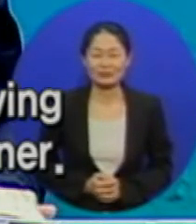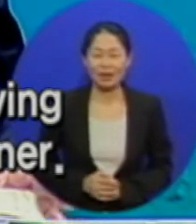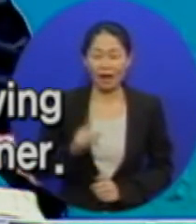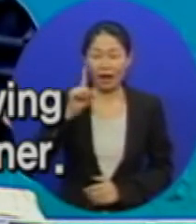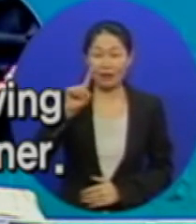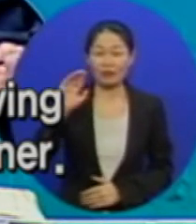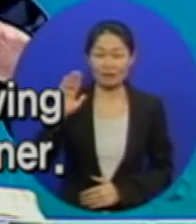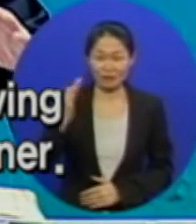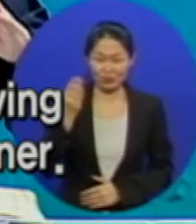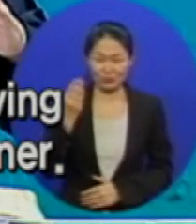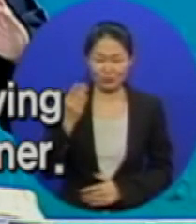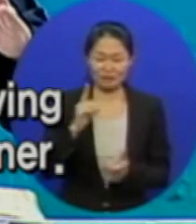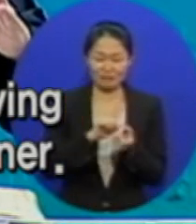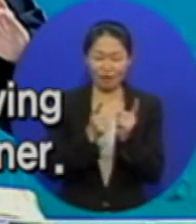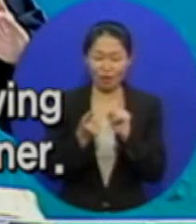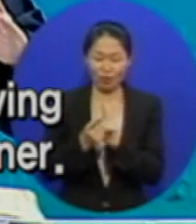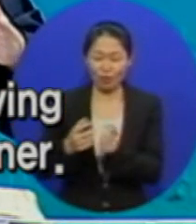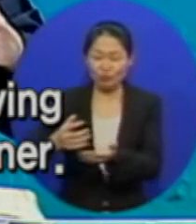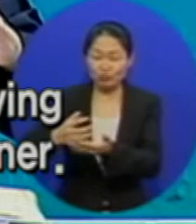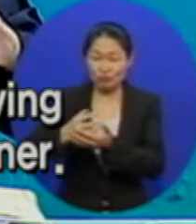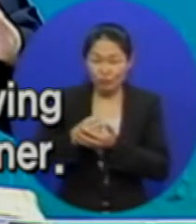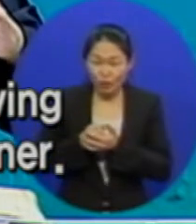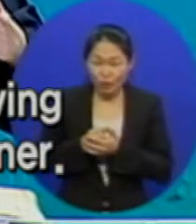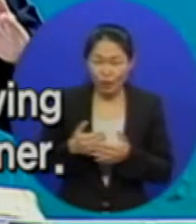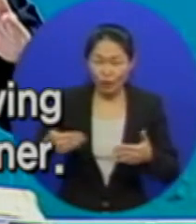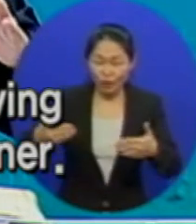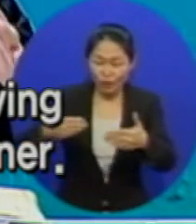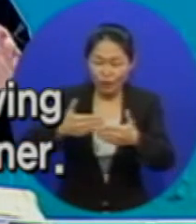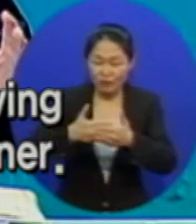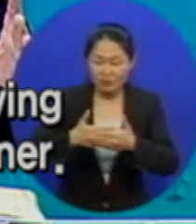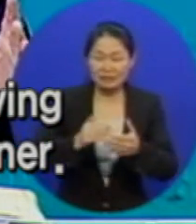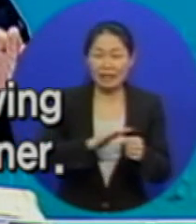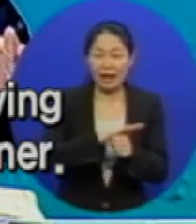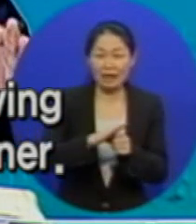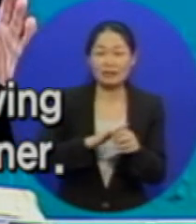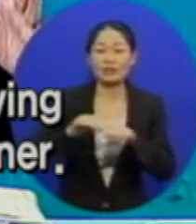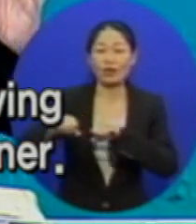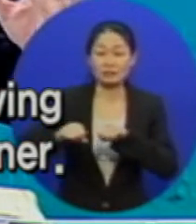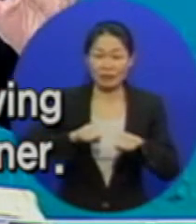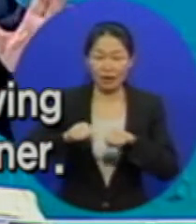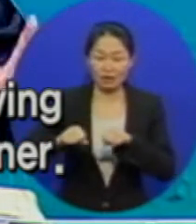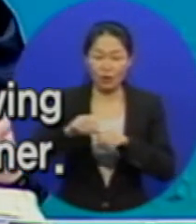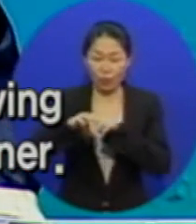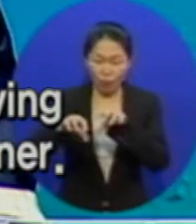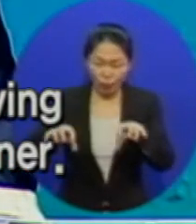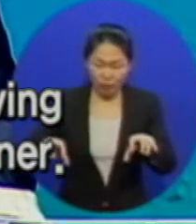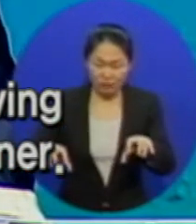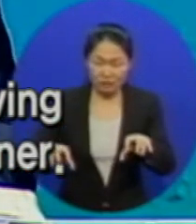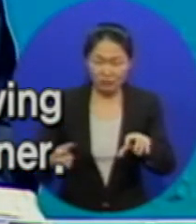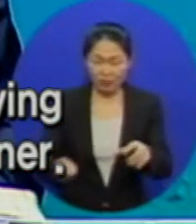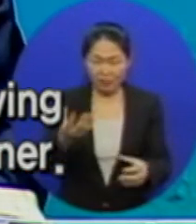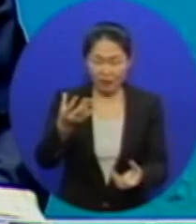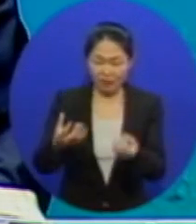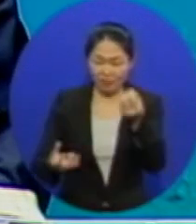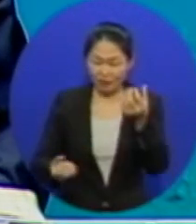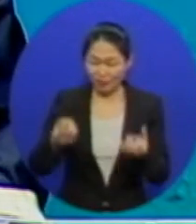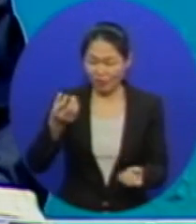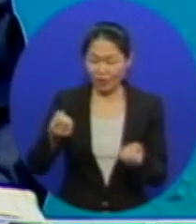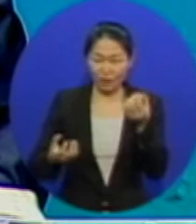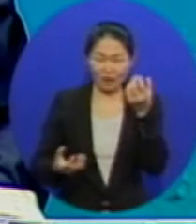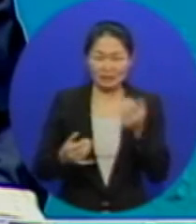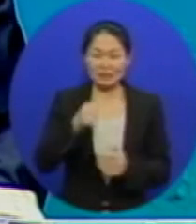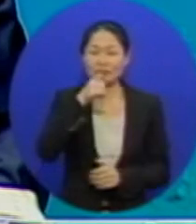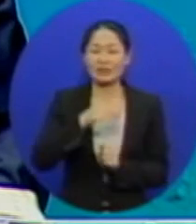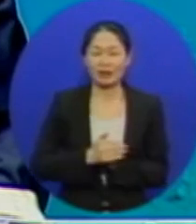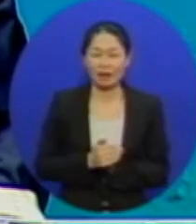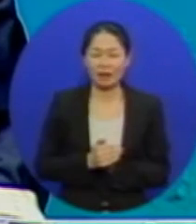1 되고 서로 품고 사랑하면 역사 들은 걷고 3 서 일어나요 지난 주간